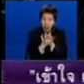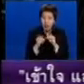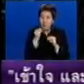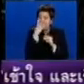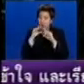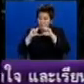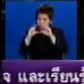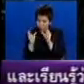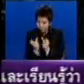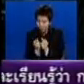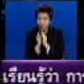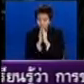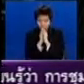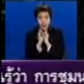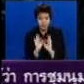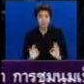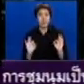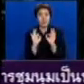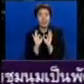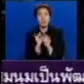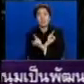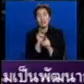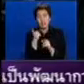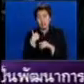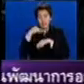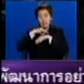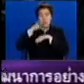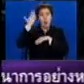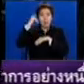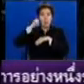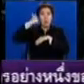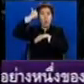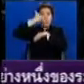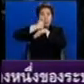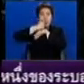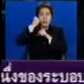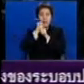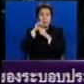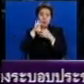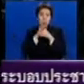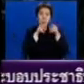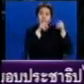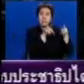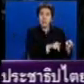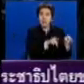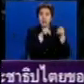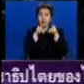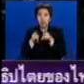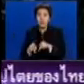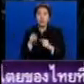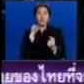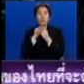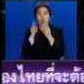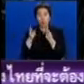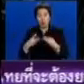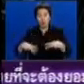ำหรับสักการะสำหรับพระราชครูวามเทพมุนีสืบตำแหน่งหัวหน้าพราหมณ์ถวายงานพระราชพิธีสังกัดกองพระราชพิธีสำนัก